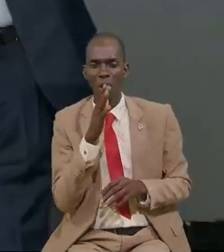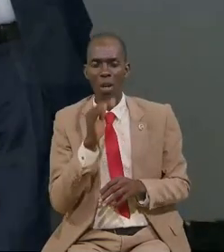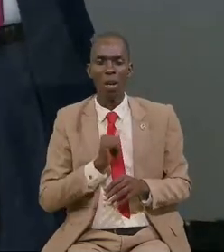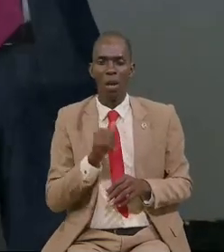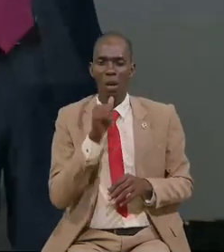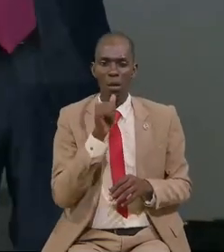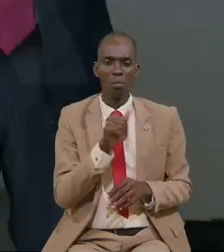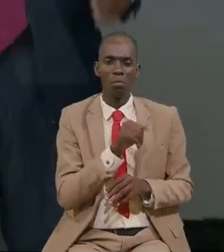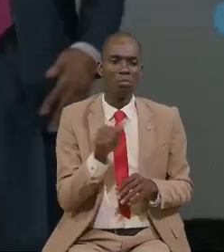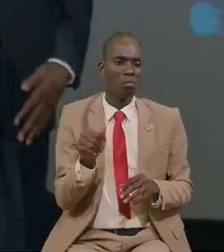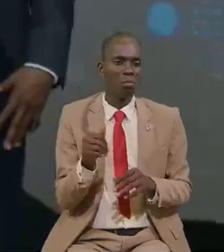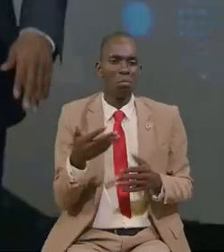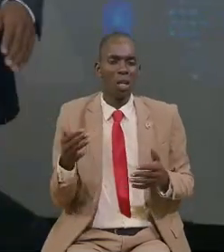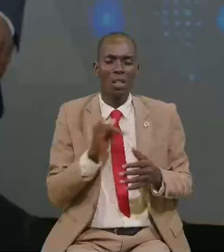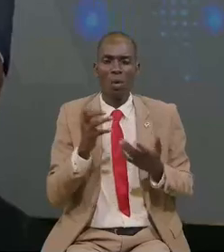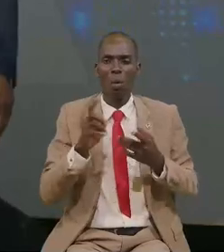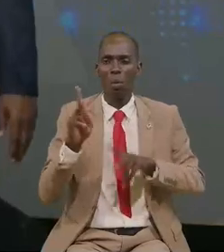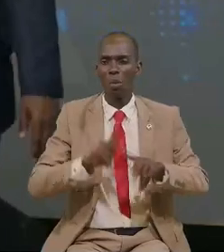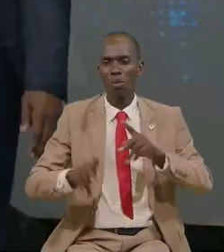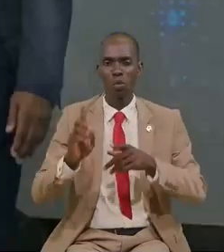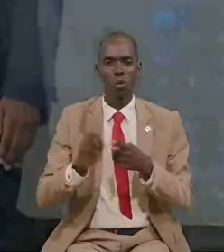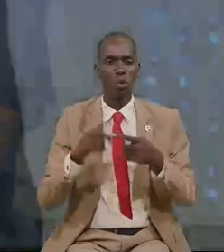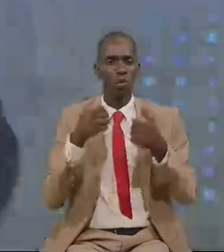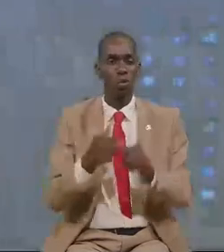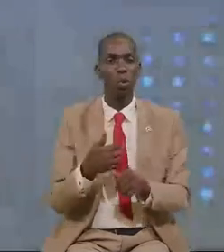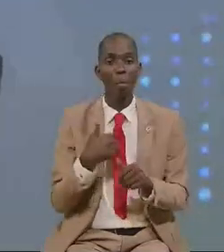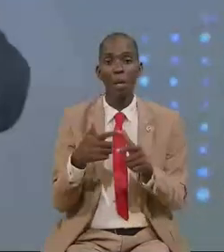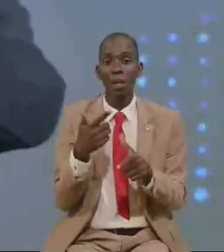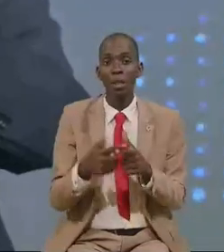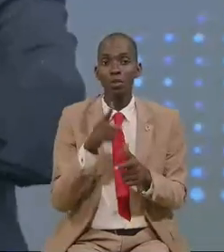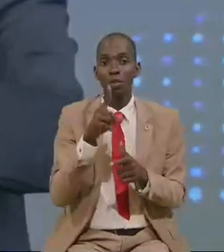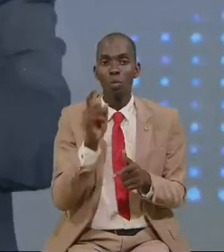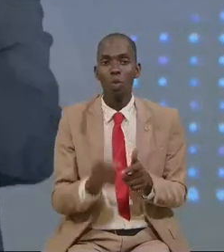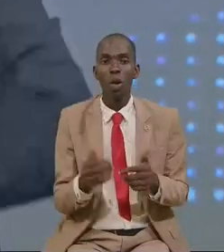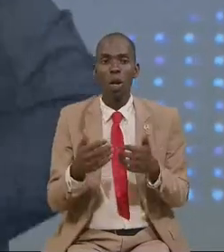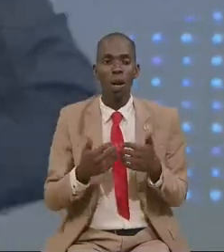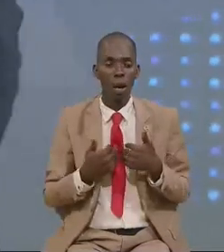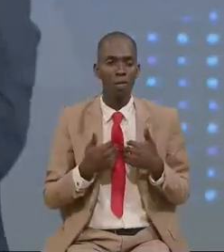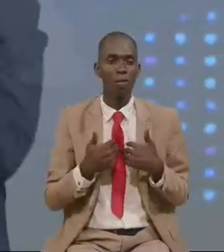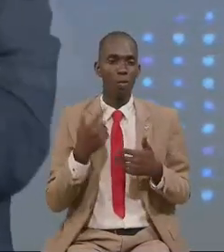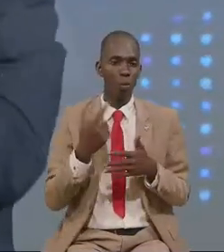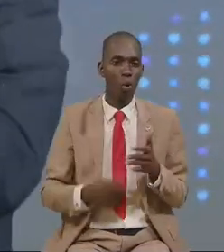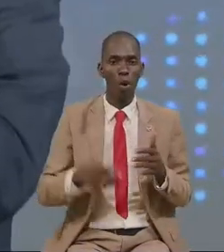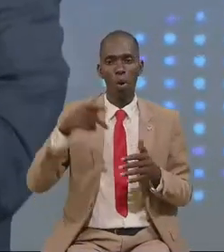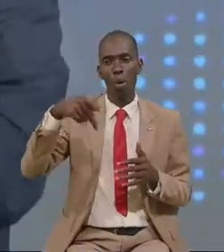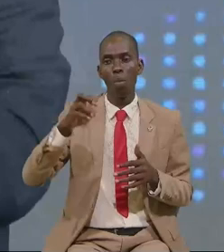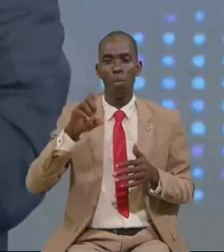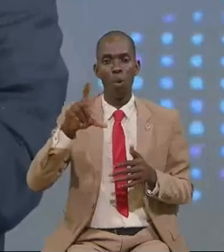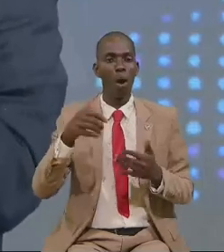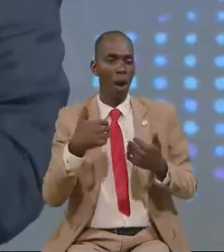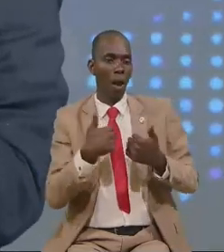dirigeant, et il veut que les gens me suivent. Alors tu dois avoir ce que l'apôtre Paul avait, la grâce de